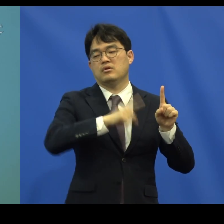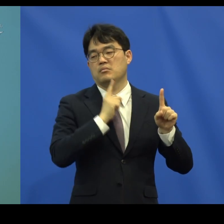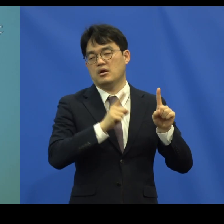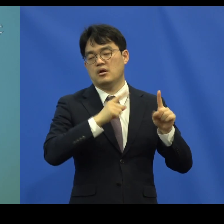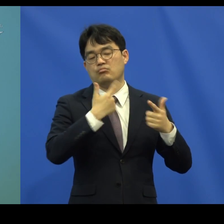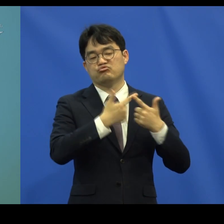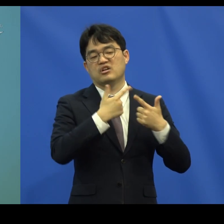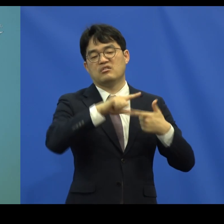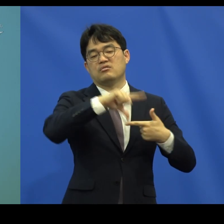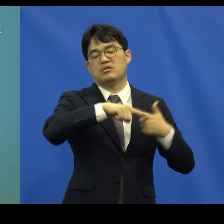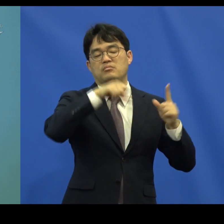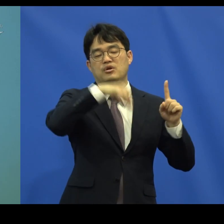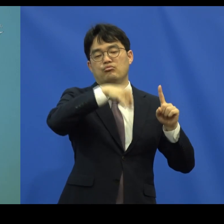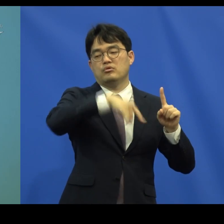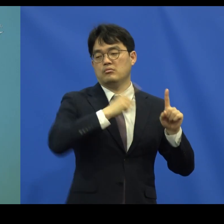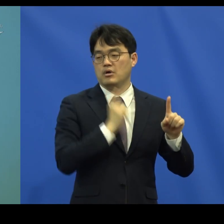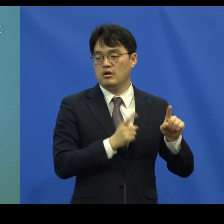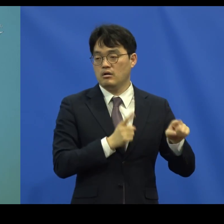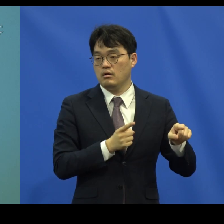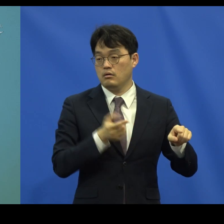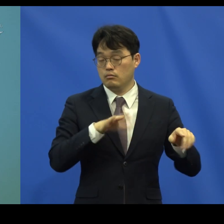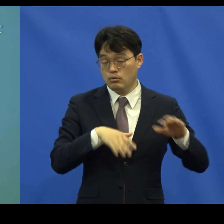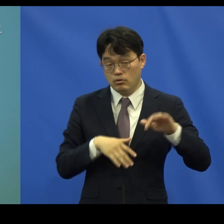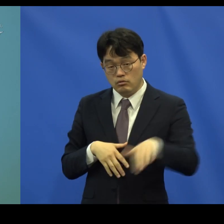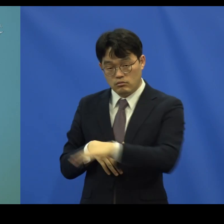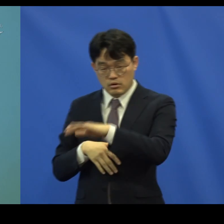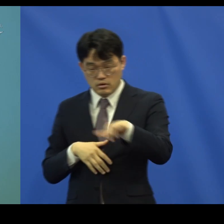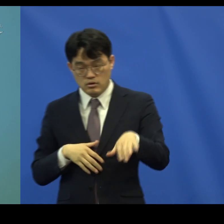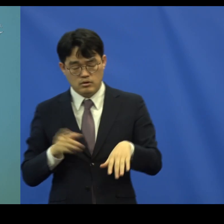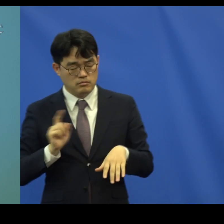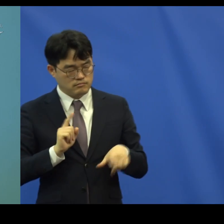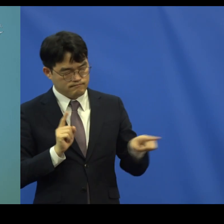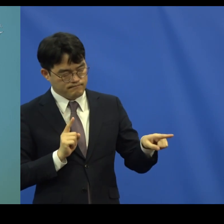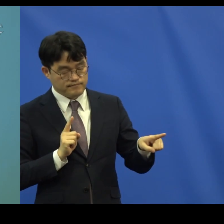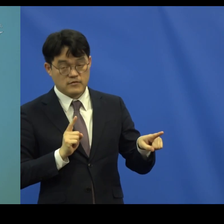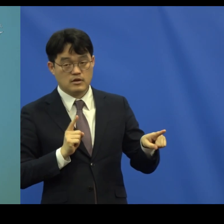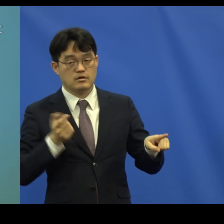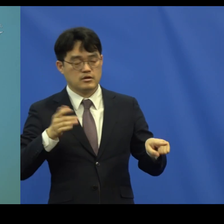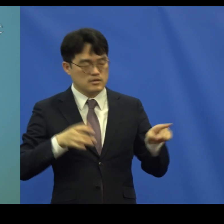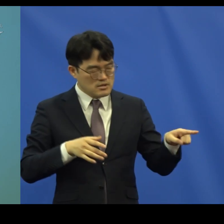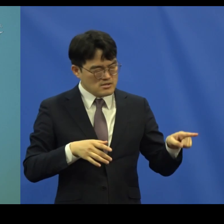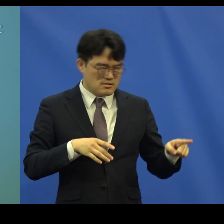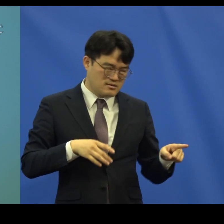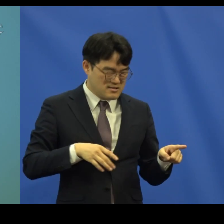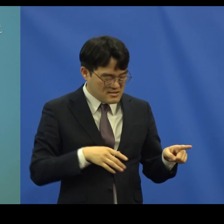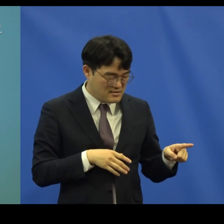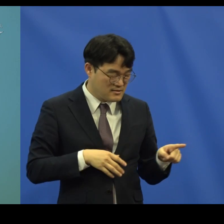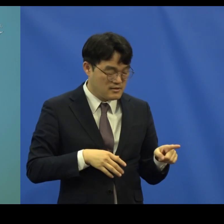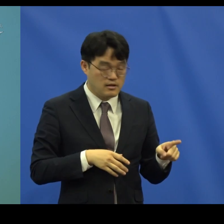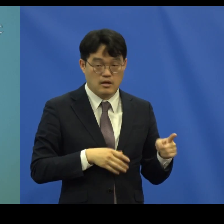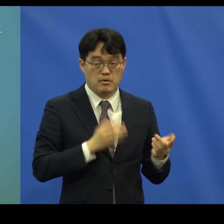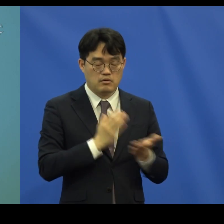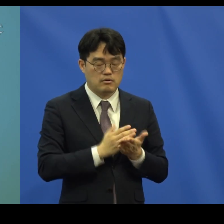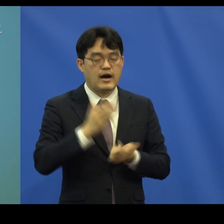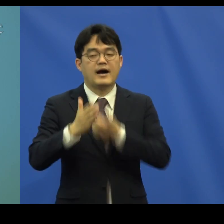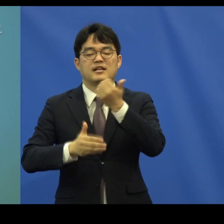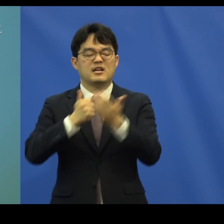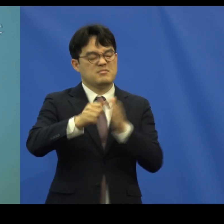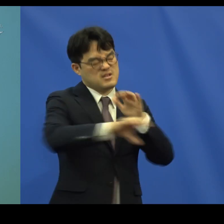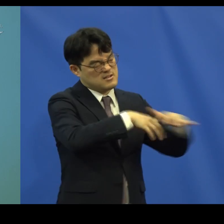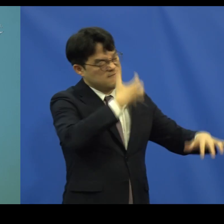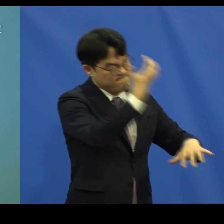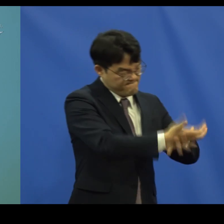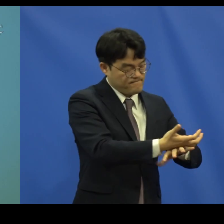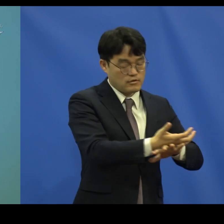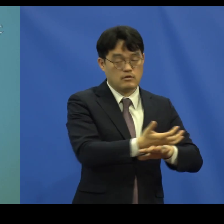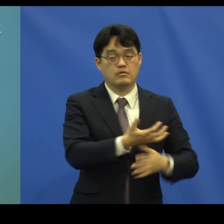그런데 우리는 너무 여기에 비관론에 빠져 있을 필요가 없다는 거. 하나님은 언제든지 반전을 일으키실 수 있는 분이시기 때문에 그렇습니다.